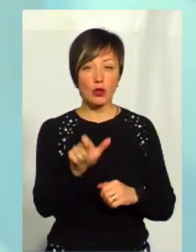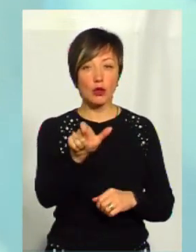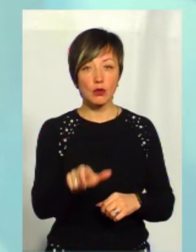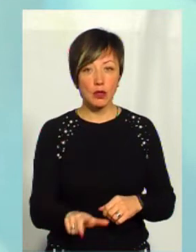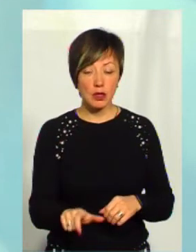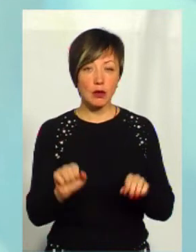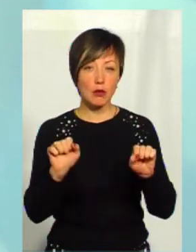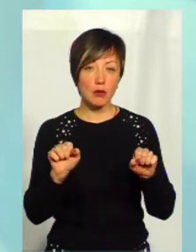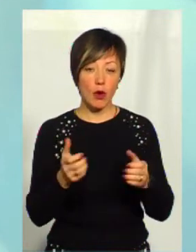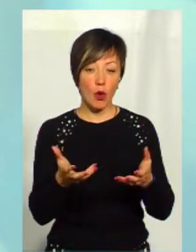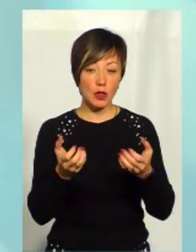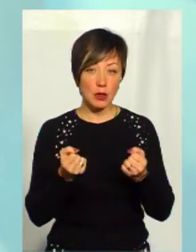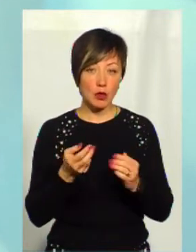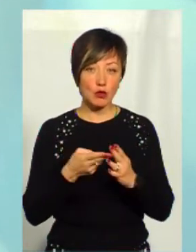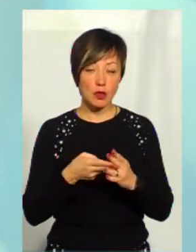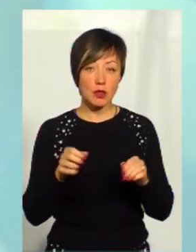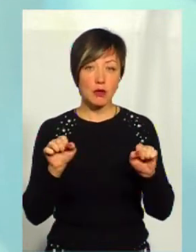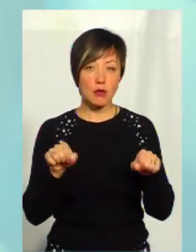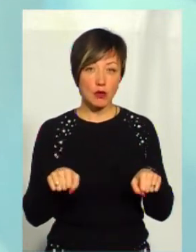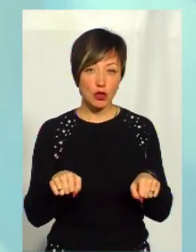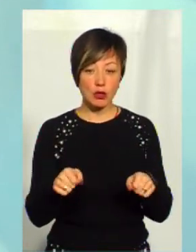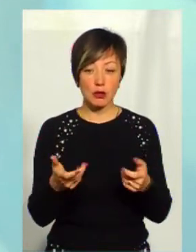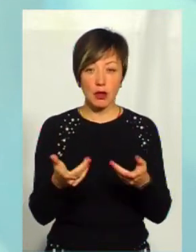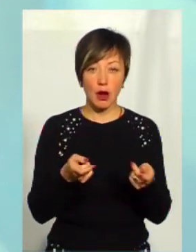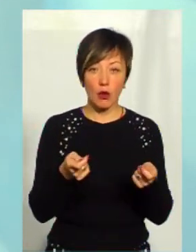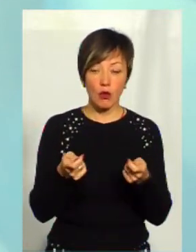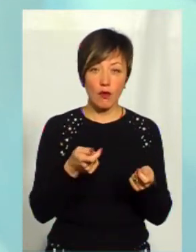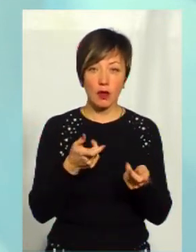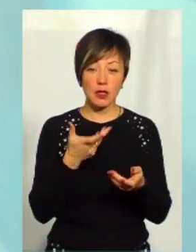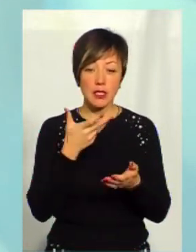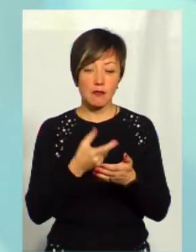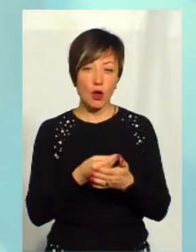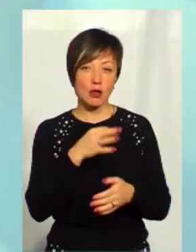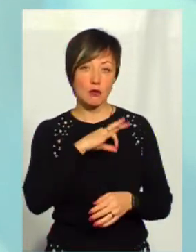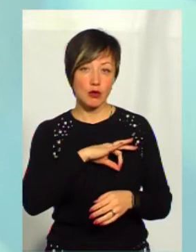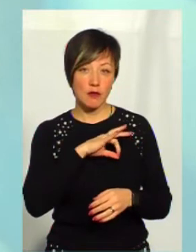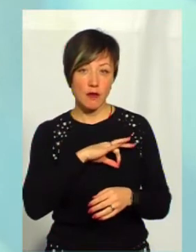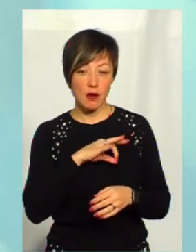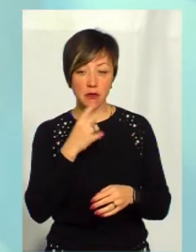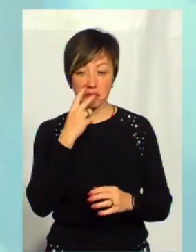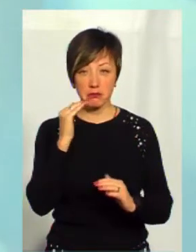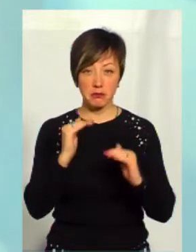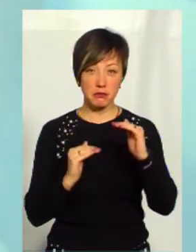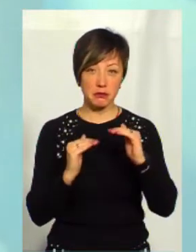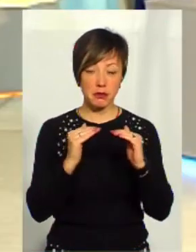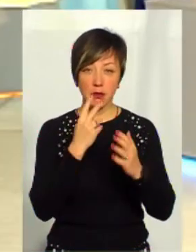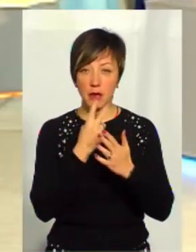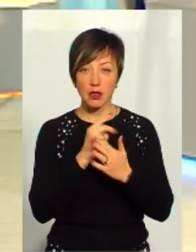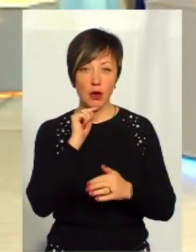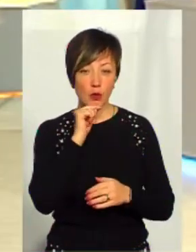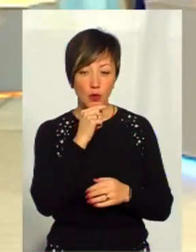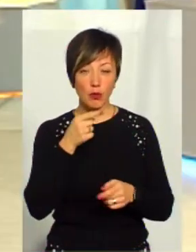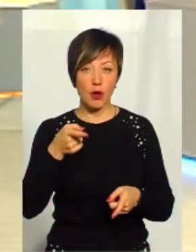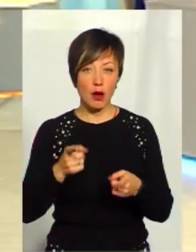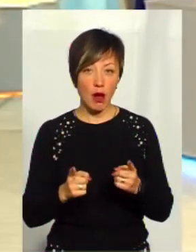споживач, який отримує субсидію, може регулювати своє споживання і, відповідно, бачити економію,